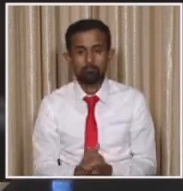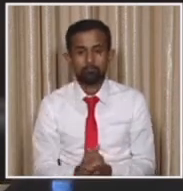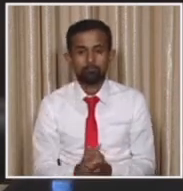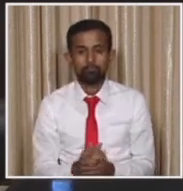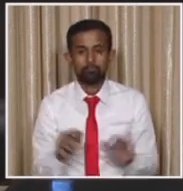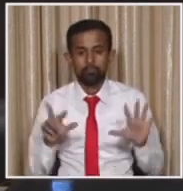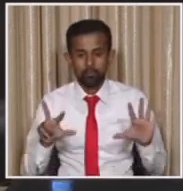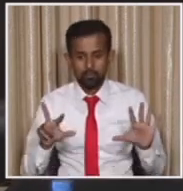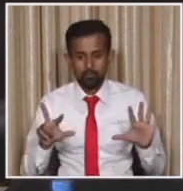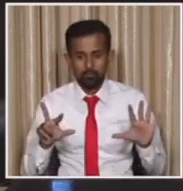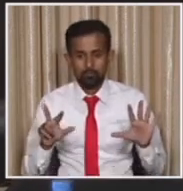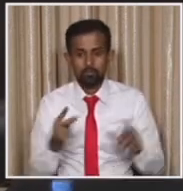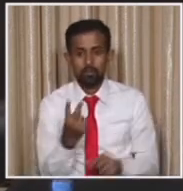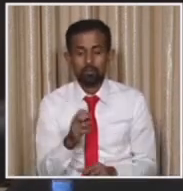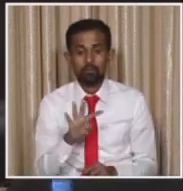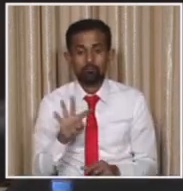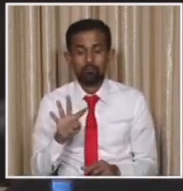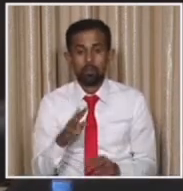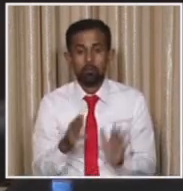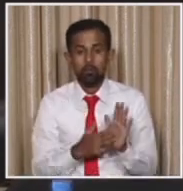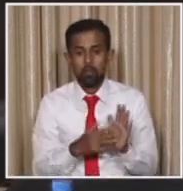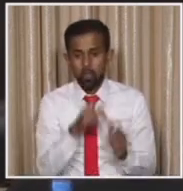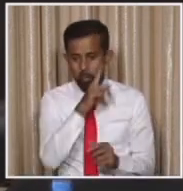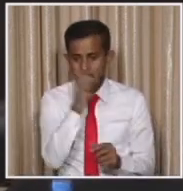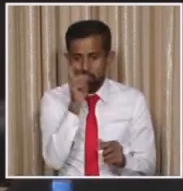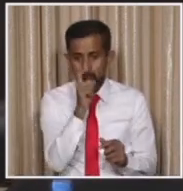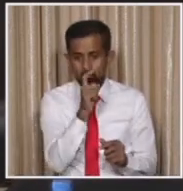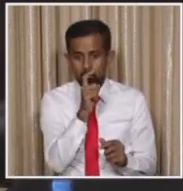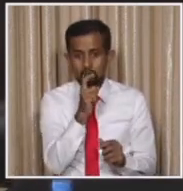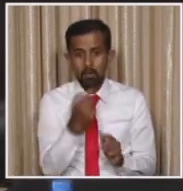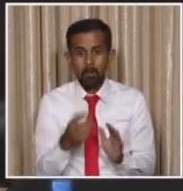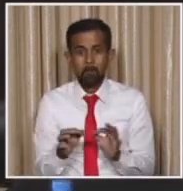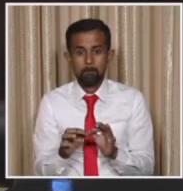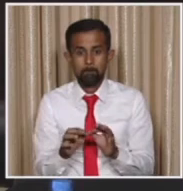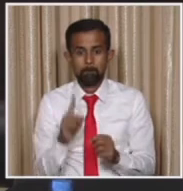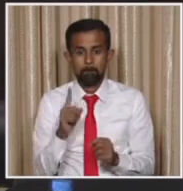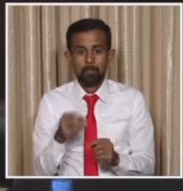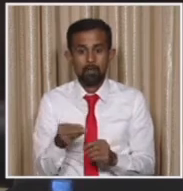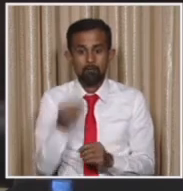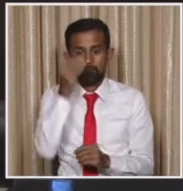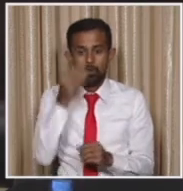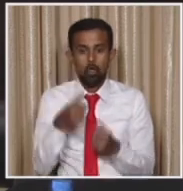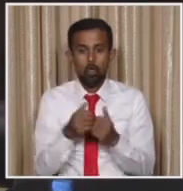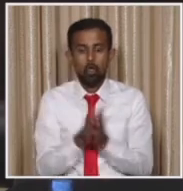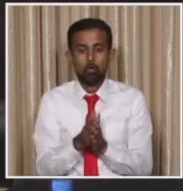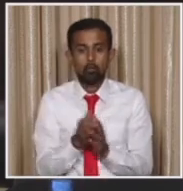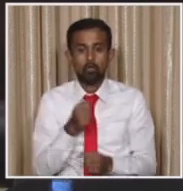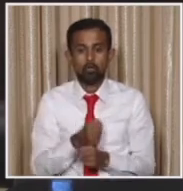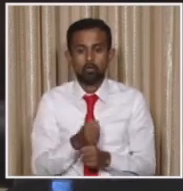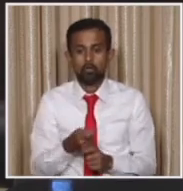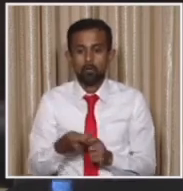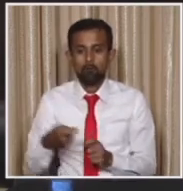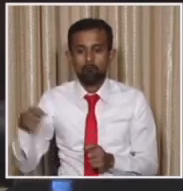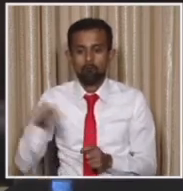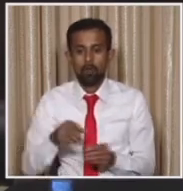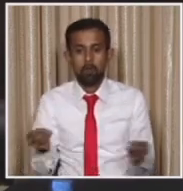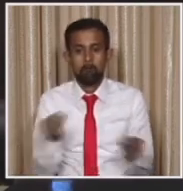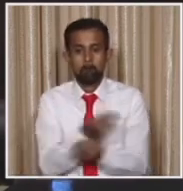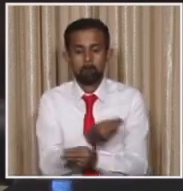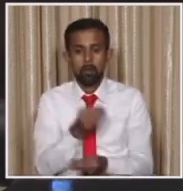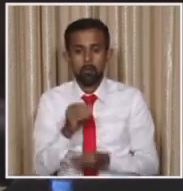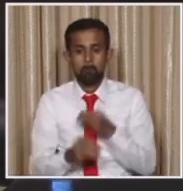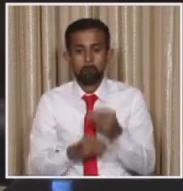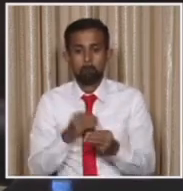8, 2024 මාර්තු මාසයේ සිට රුපියල් බිලියනකට වැඩි සියලු රජයේ ප්‍රසම්පාදන ගිවිසුම්